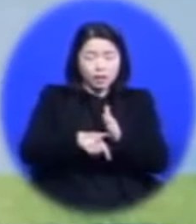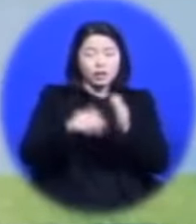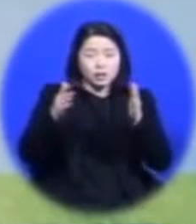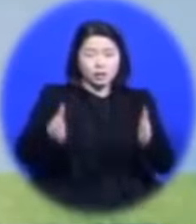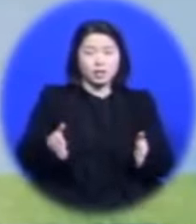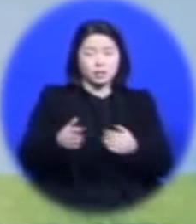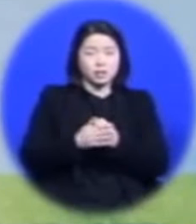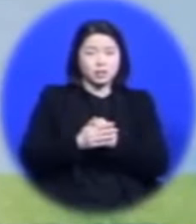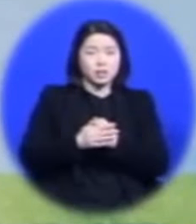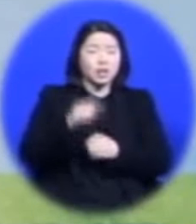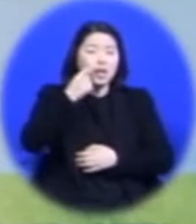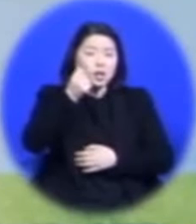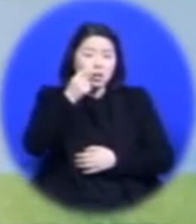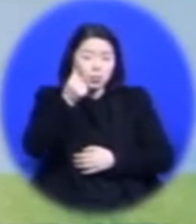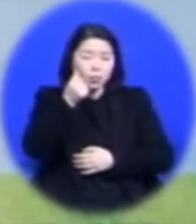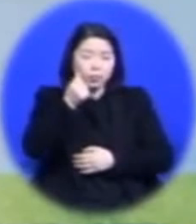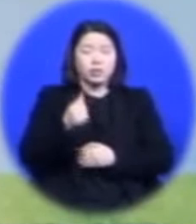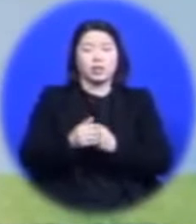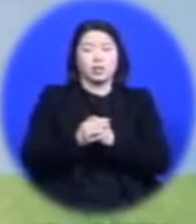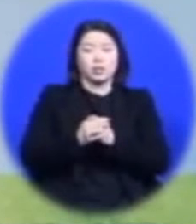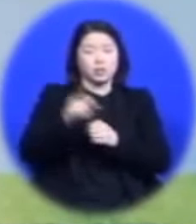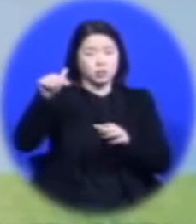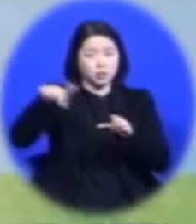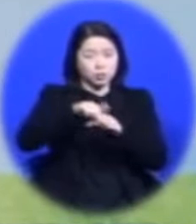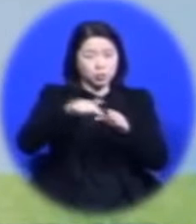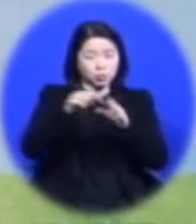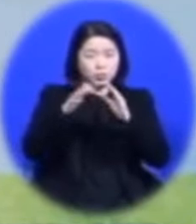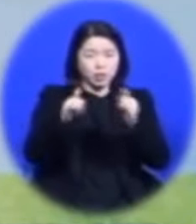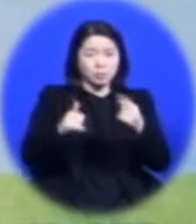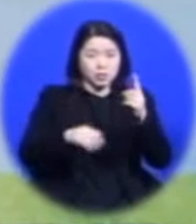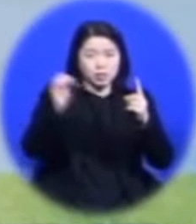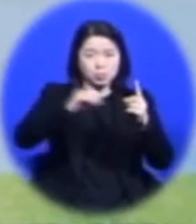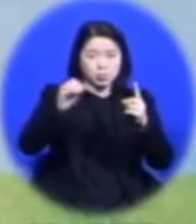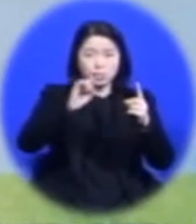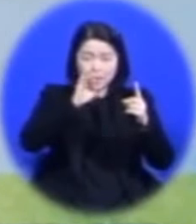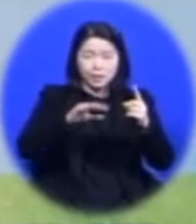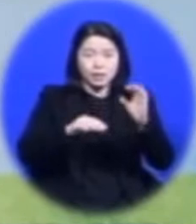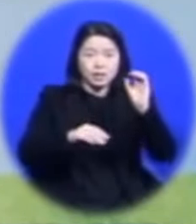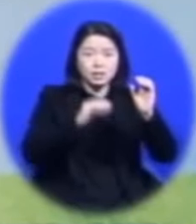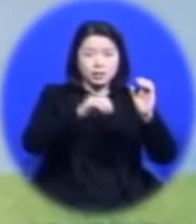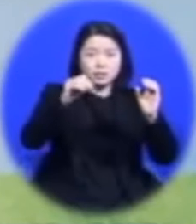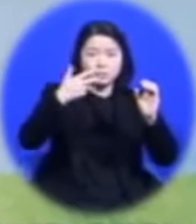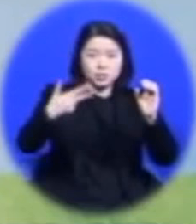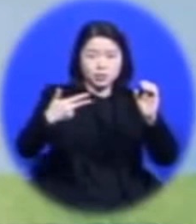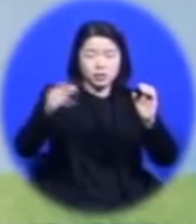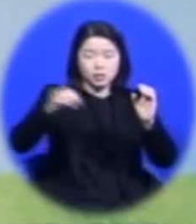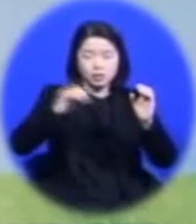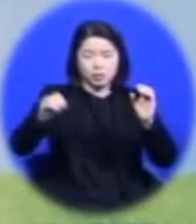기독교인은 1% 안 되고 0.7% 우리나라는 20%